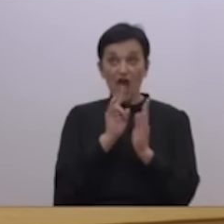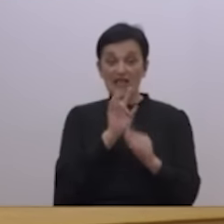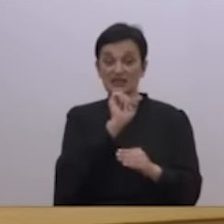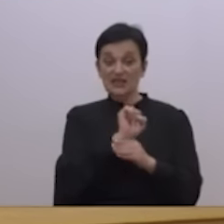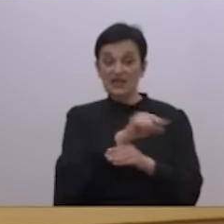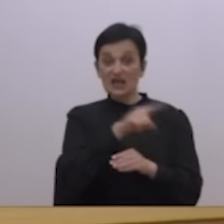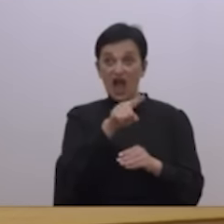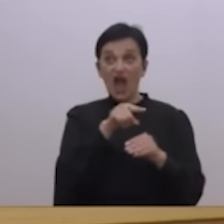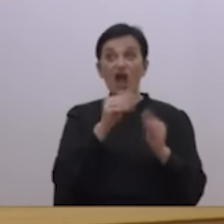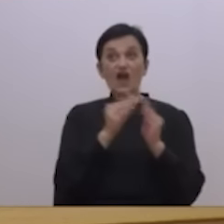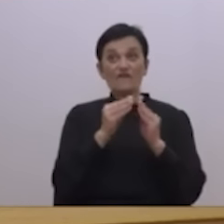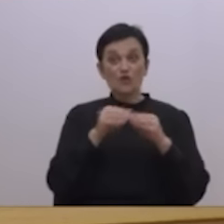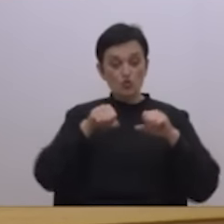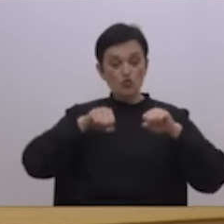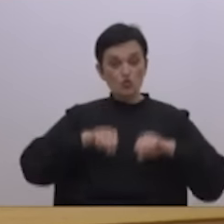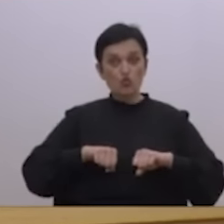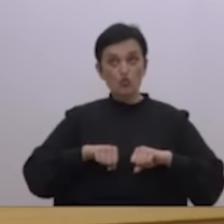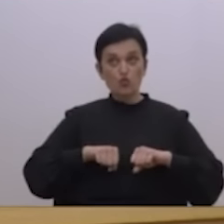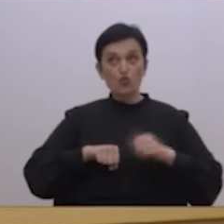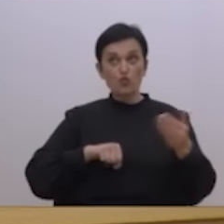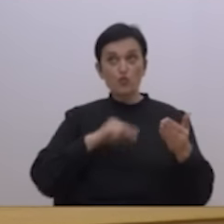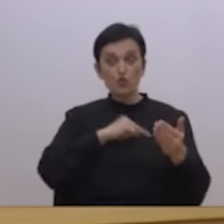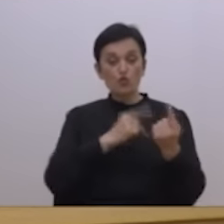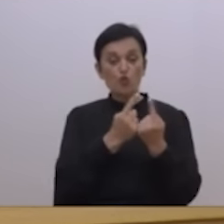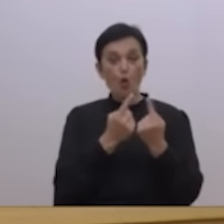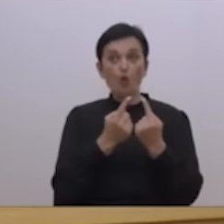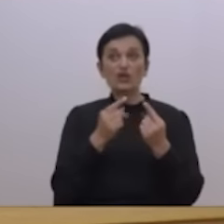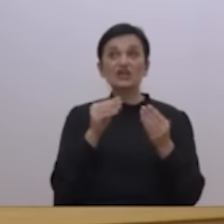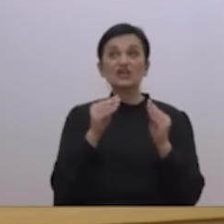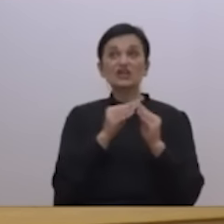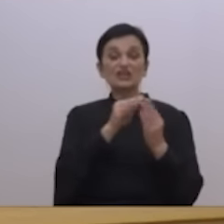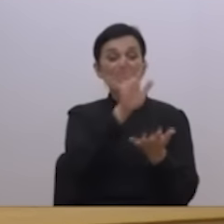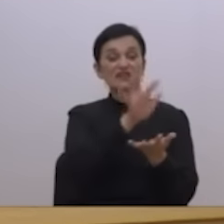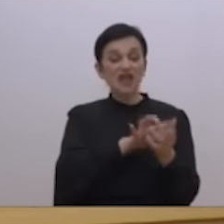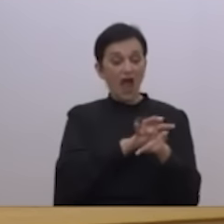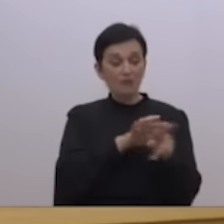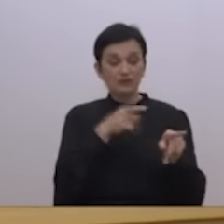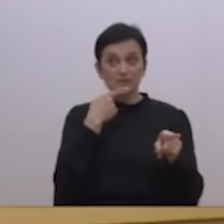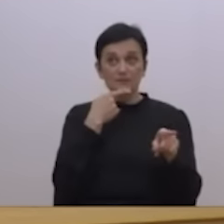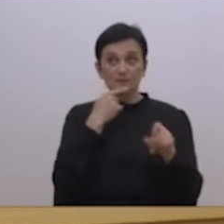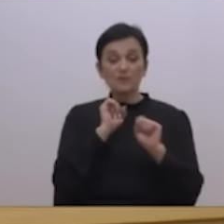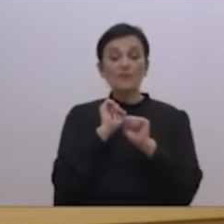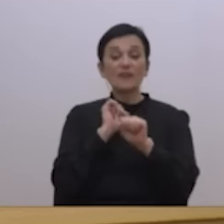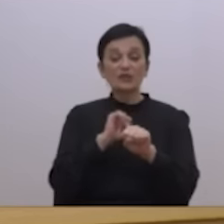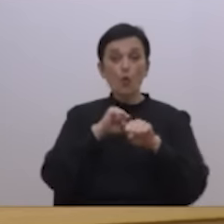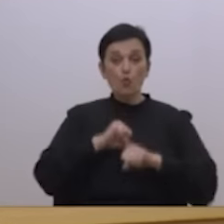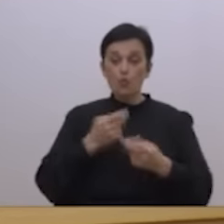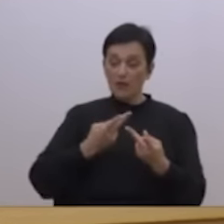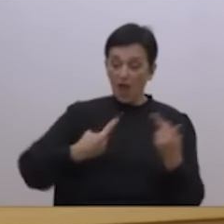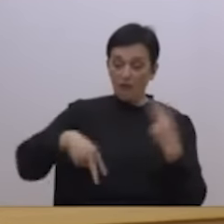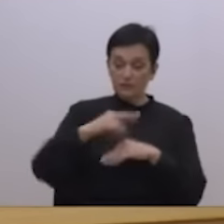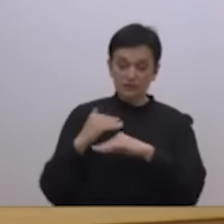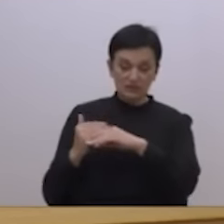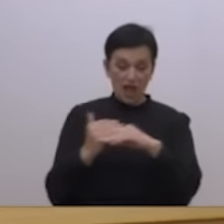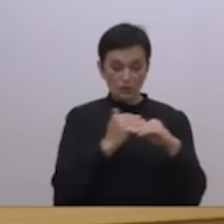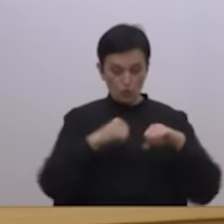იგივე უფლებებით ასაზრდოეთ თქვენი კოლეგები, რომლებიც იგივე ტექსტით საუბრობენ და დაიცავით უფლებები ყველასი თანაბრად.